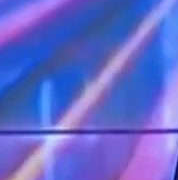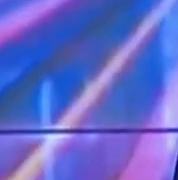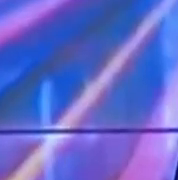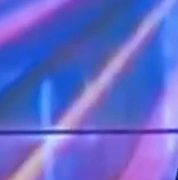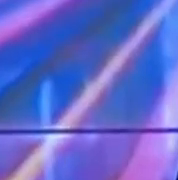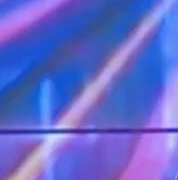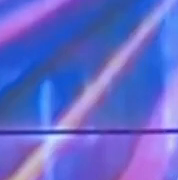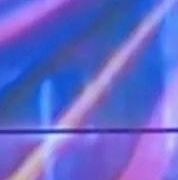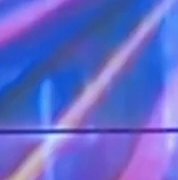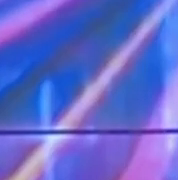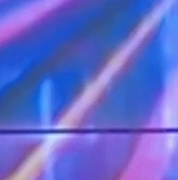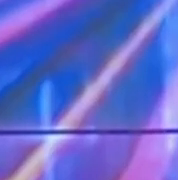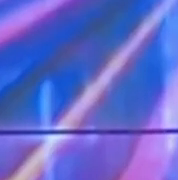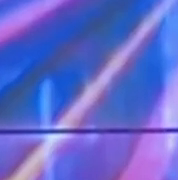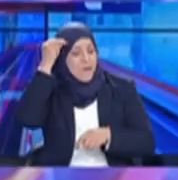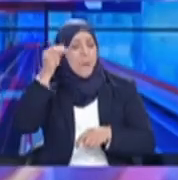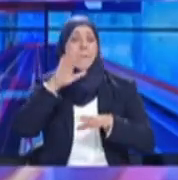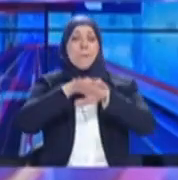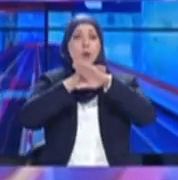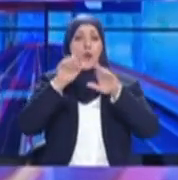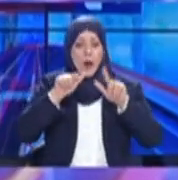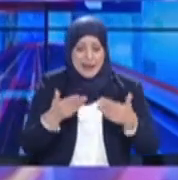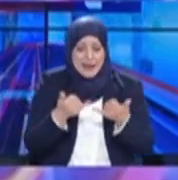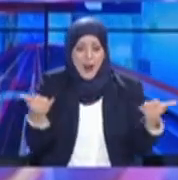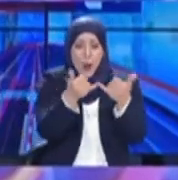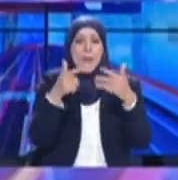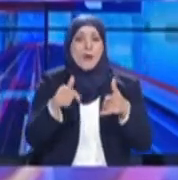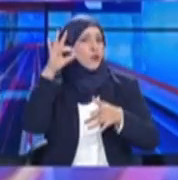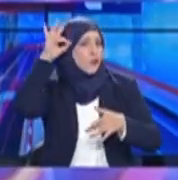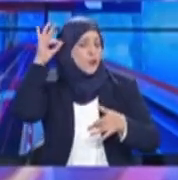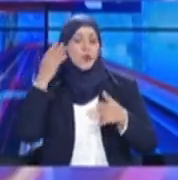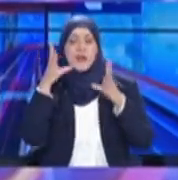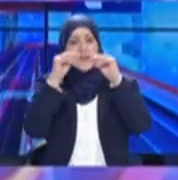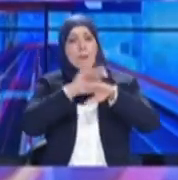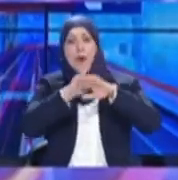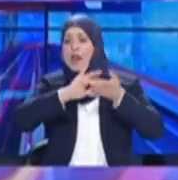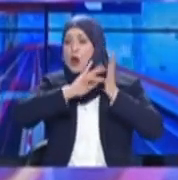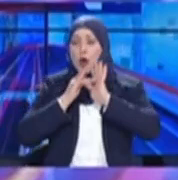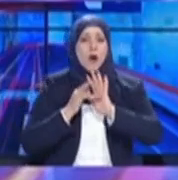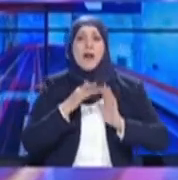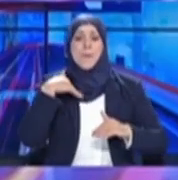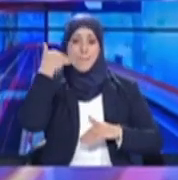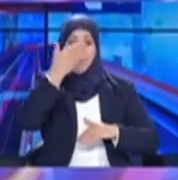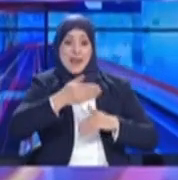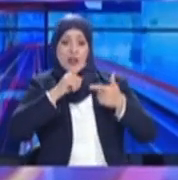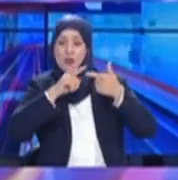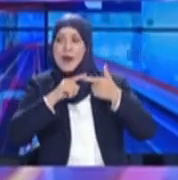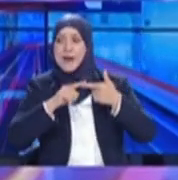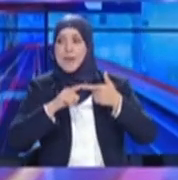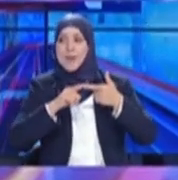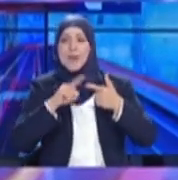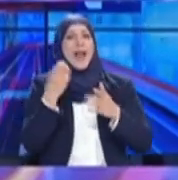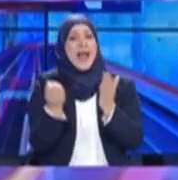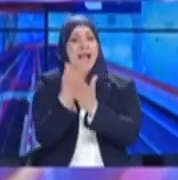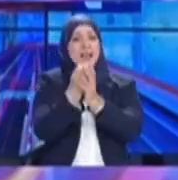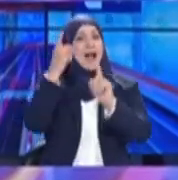حتى يسموا على الاقل بالاشارات يفهمون شو نحكي على يكونا بعد شويه تلقاه ونشر